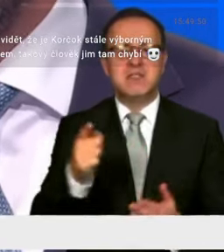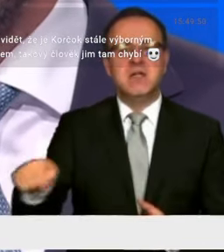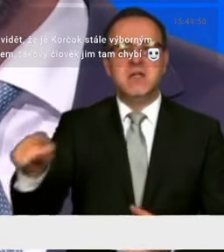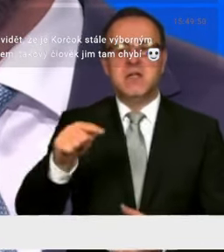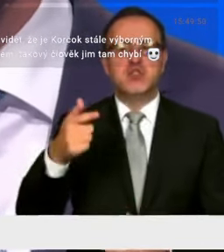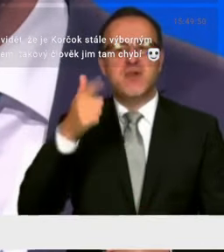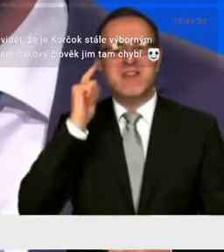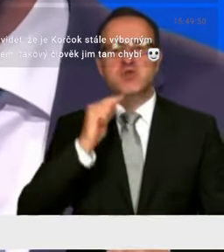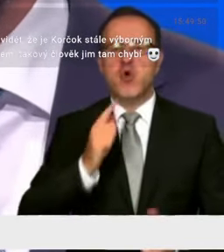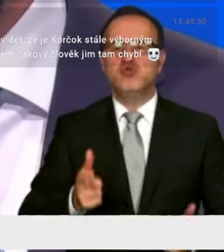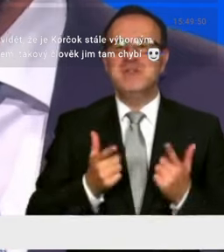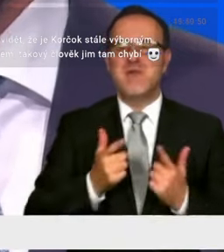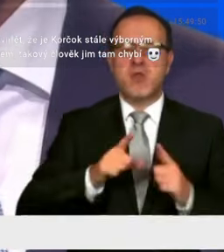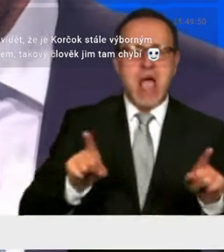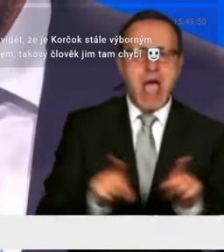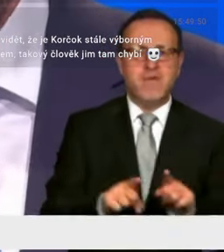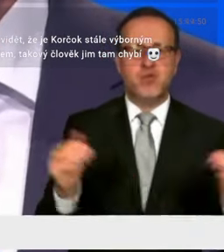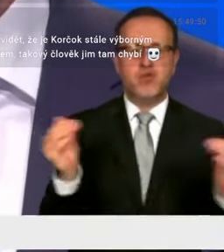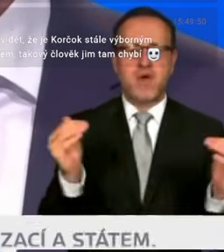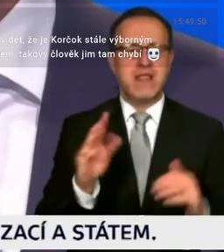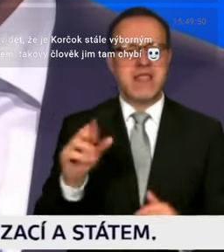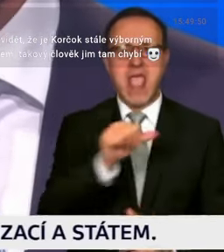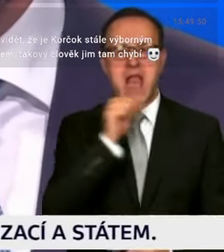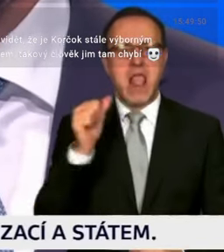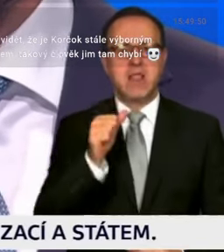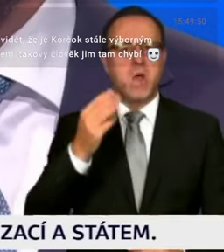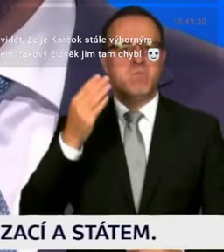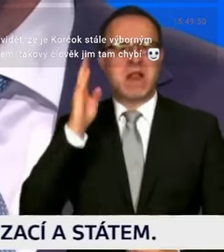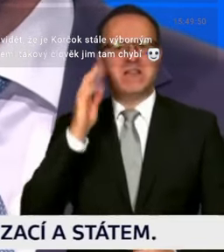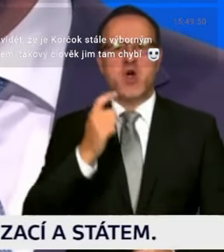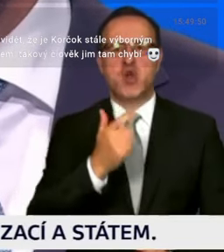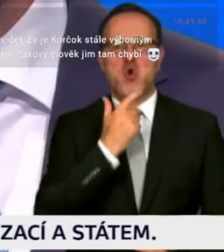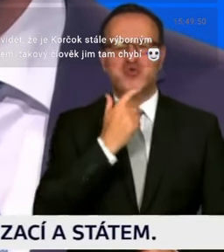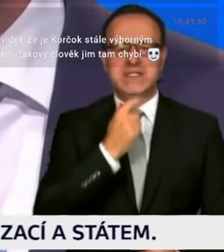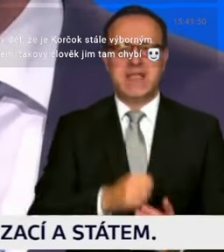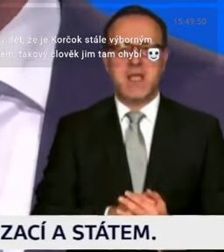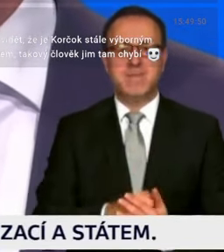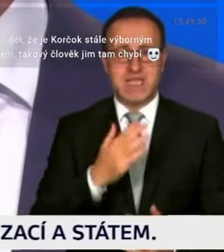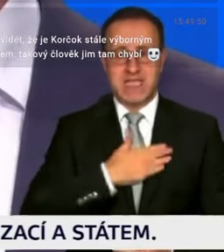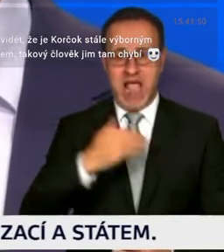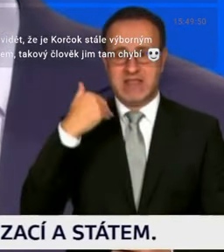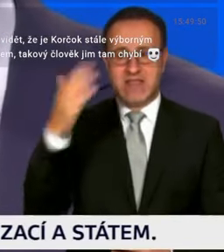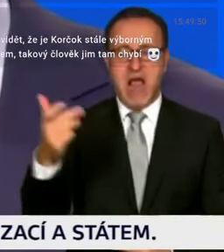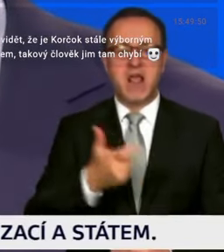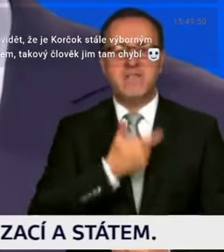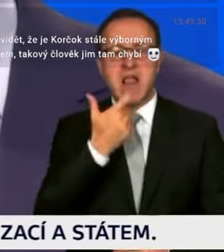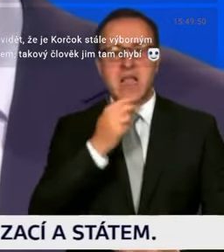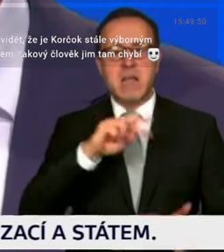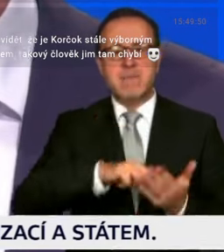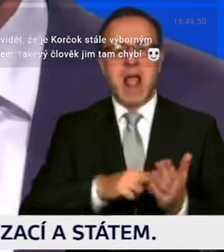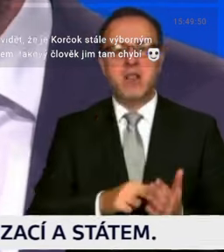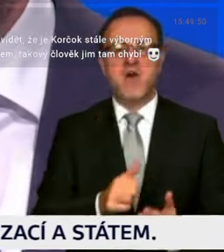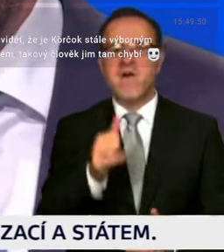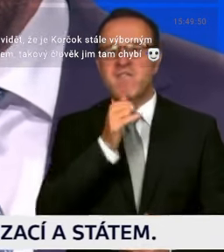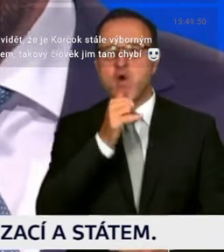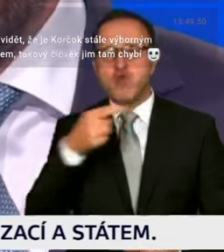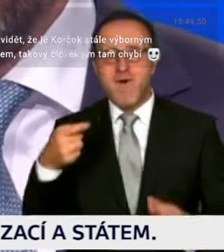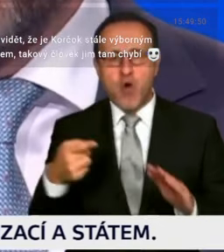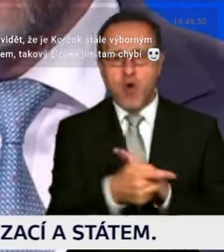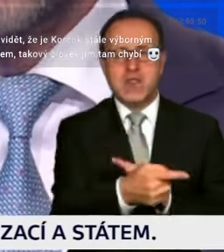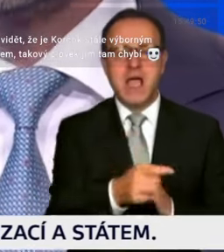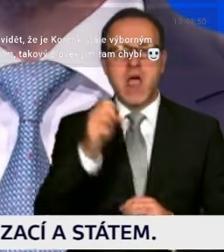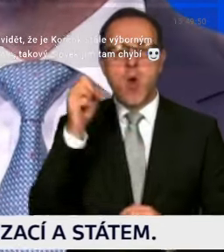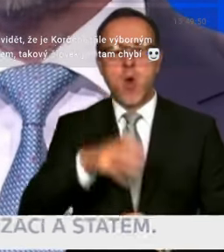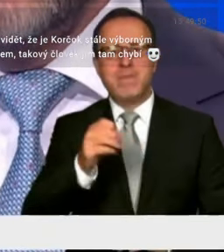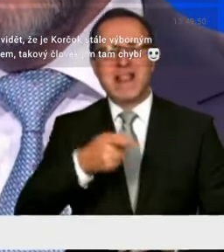alebo v krajskom meste nechal som vám veľký plán dobudovania vodovodov kanalizácií pretože ľudia ešte dnes v desiatkach obcí Ak nie v stovkách nemajú